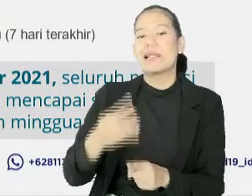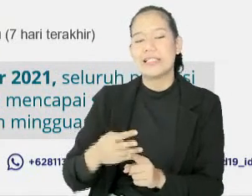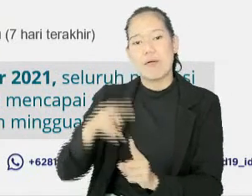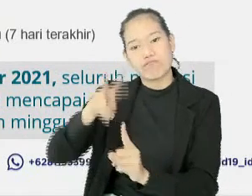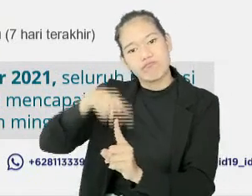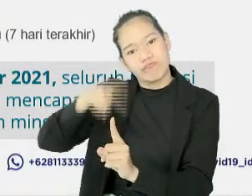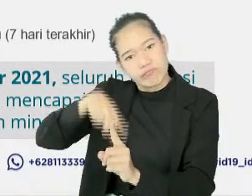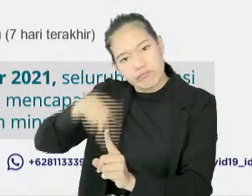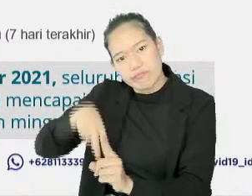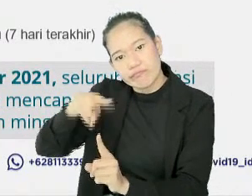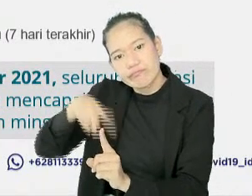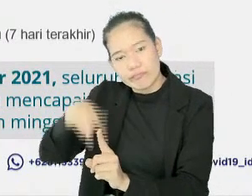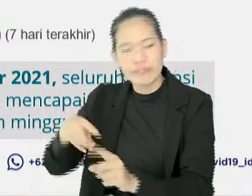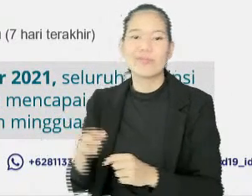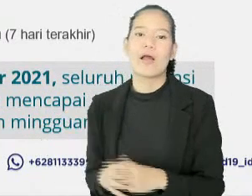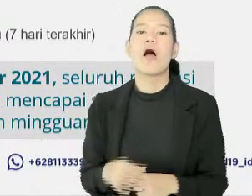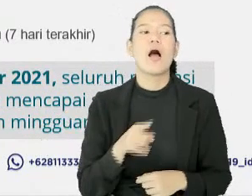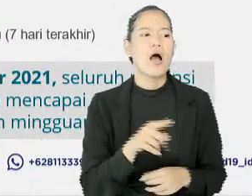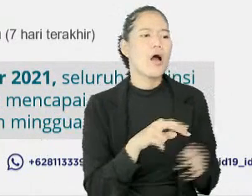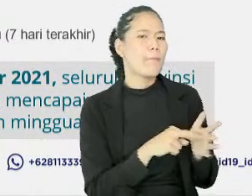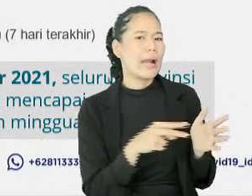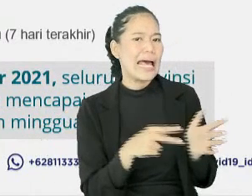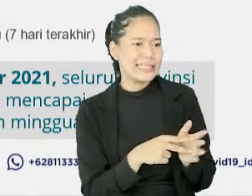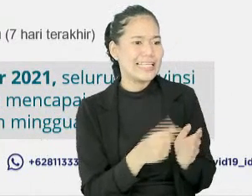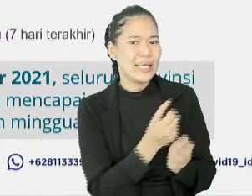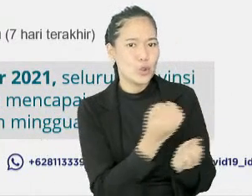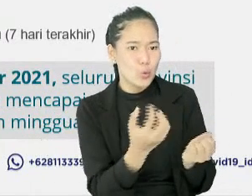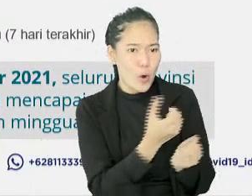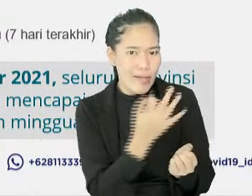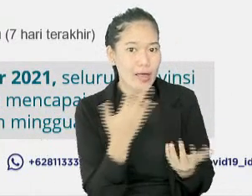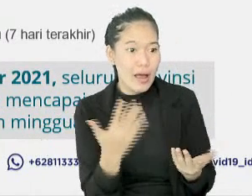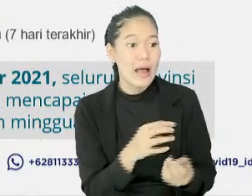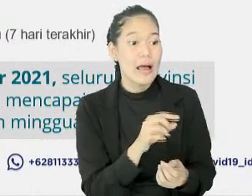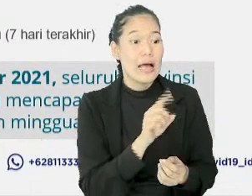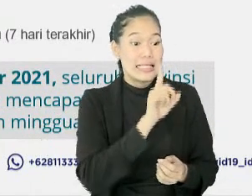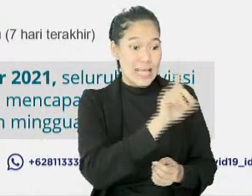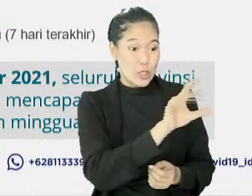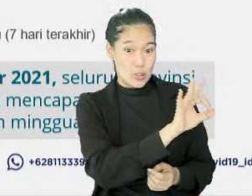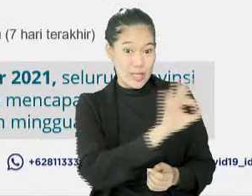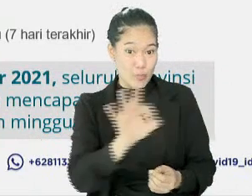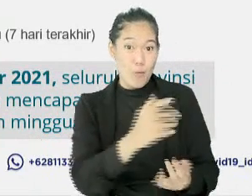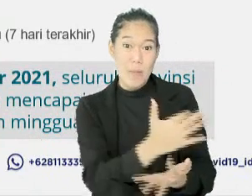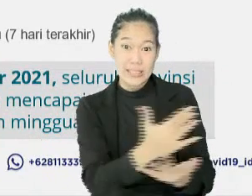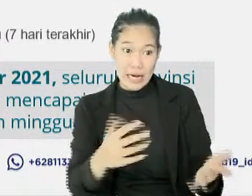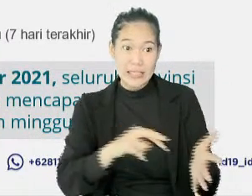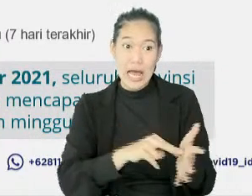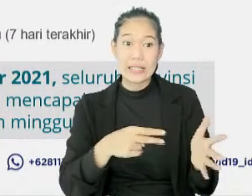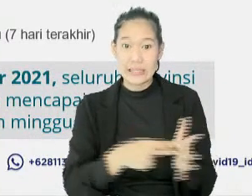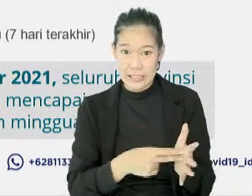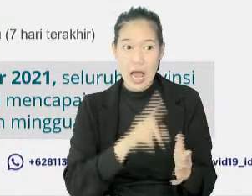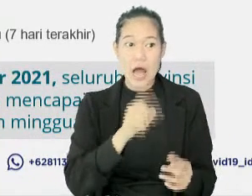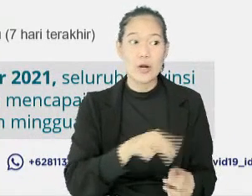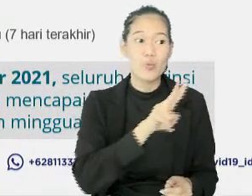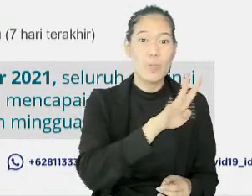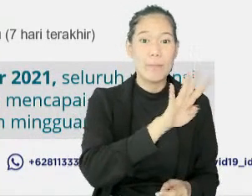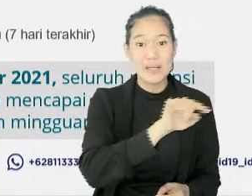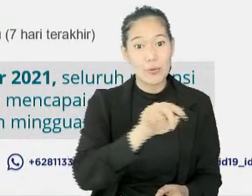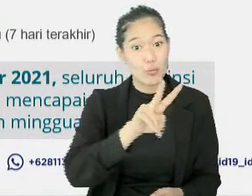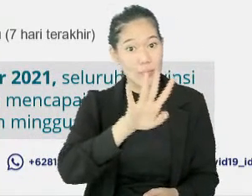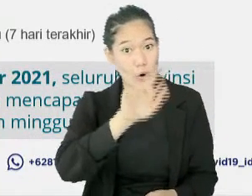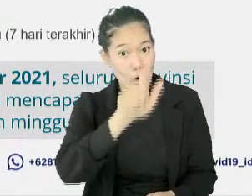kemudian jadi Timur hitungannya berarti perseribu penduduk itu yang diperiksa sampai 24 25 orang